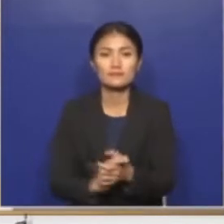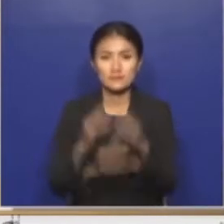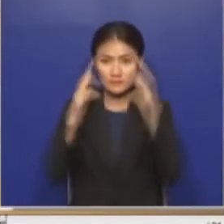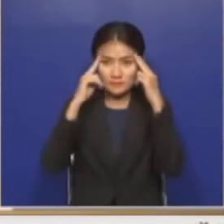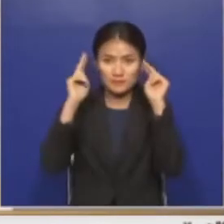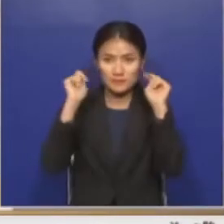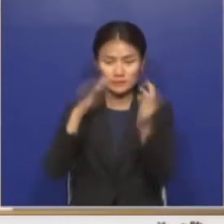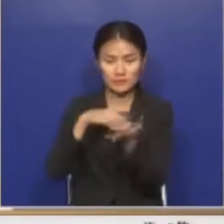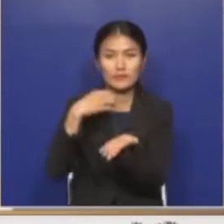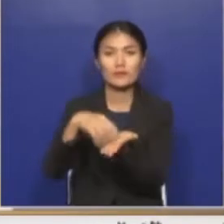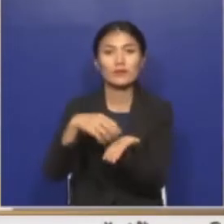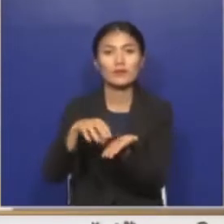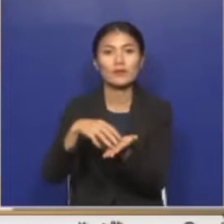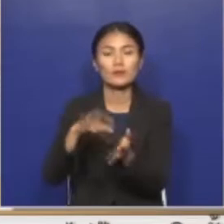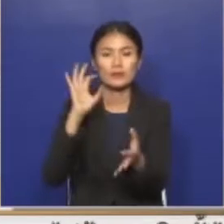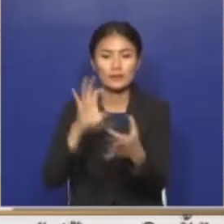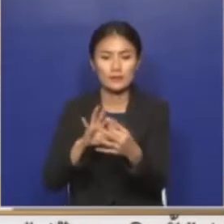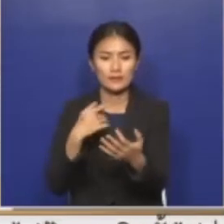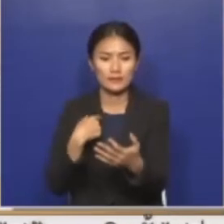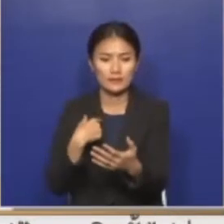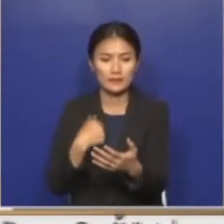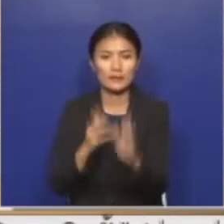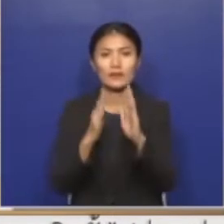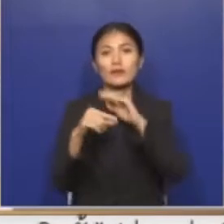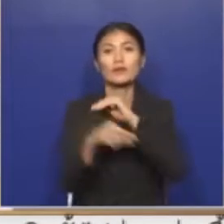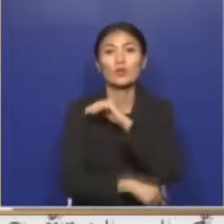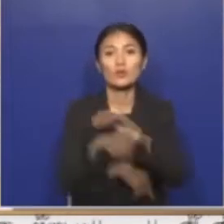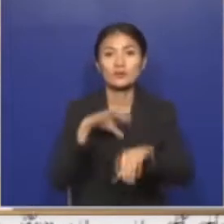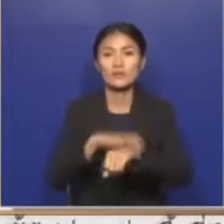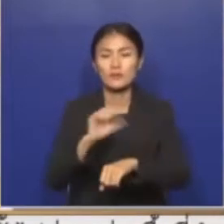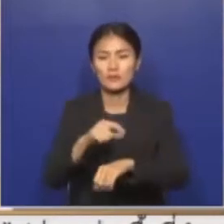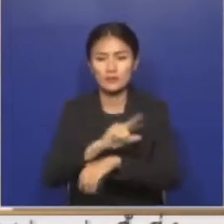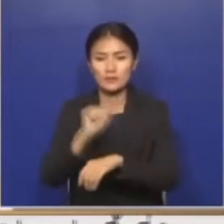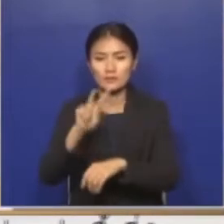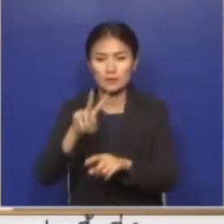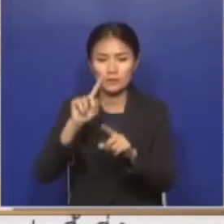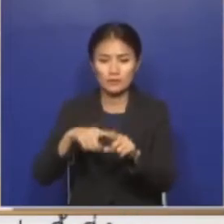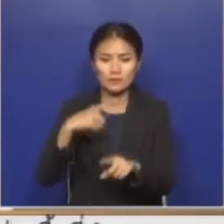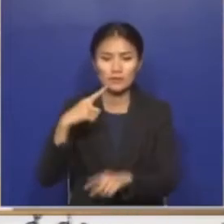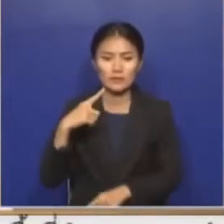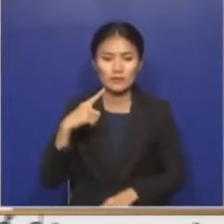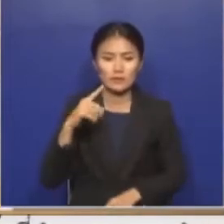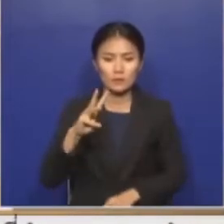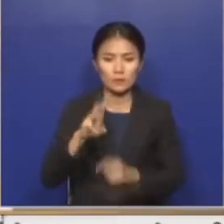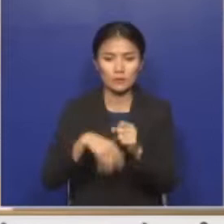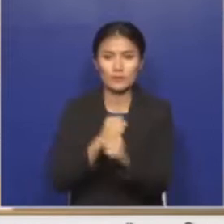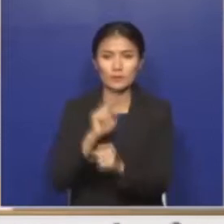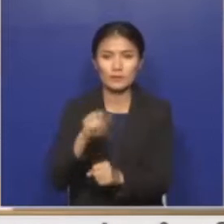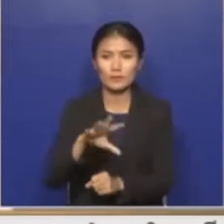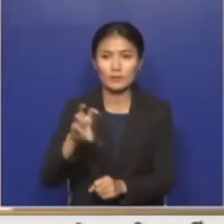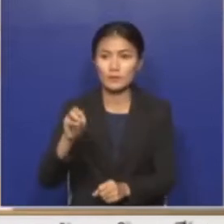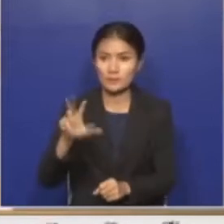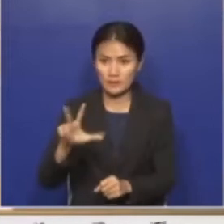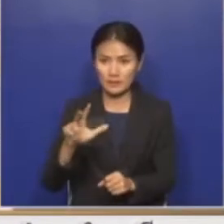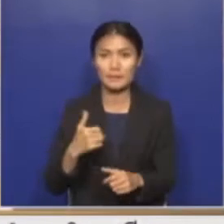ทุจริตนะครับเมื่อวันที่ 22มิถุนายน2563เนี่ยที่อยู่ดีๆครับก็มีคน